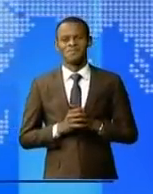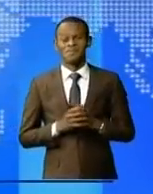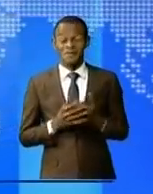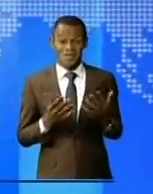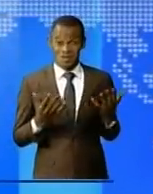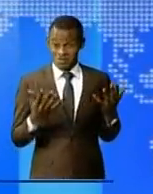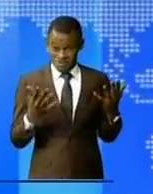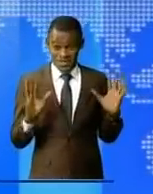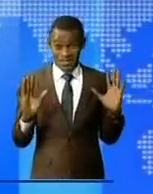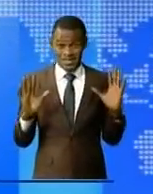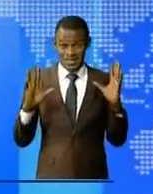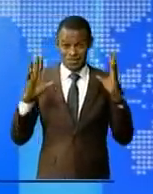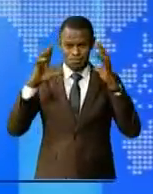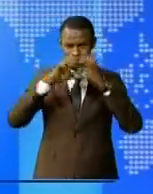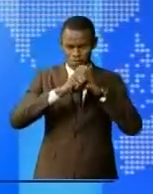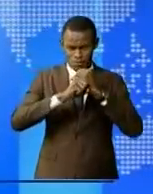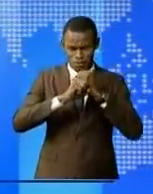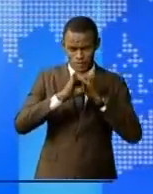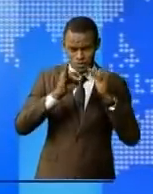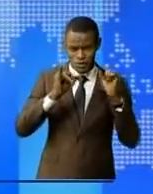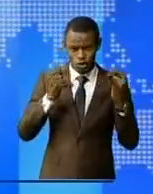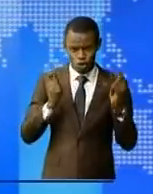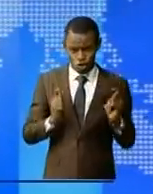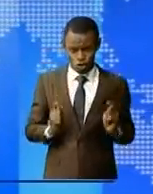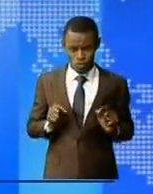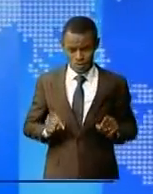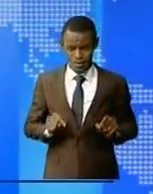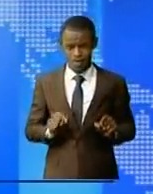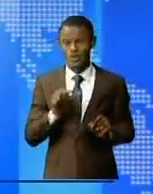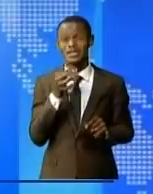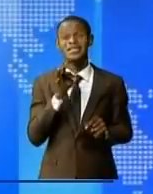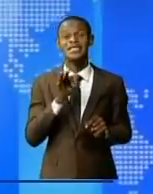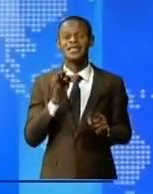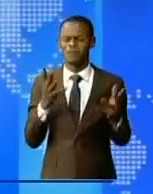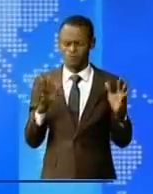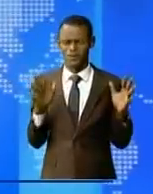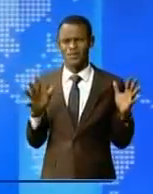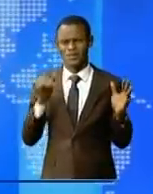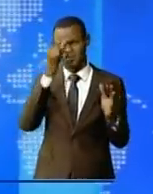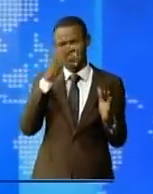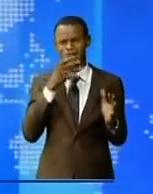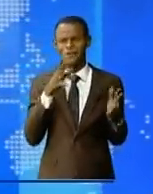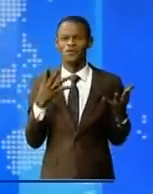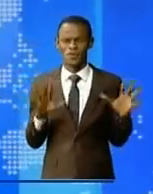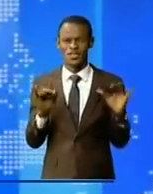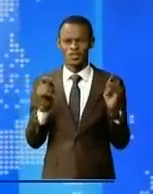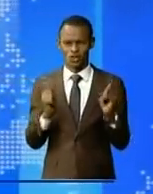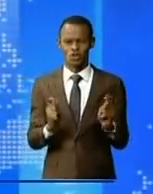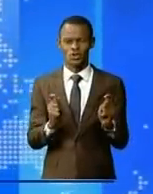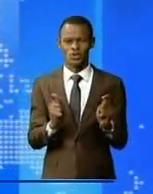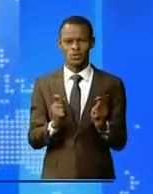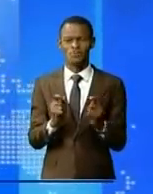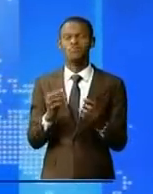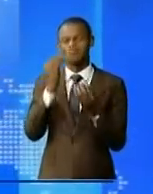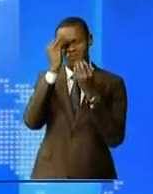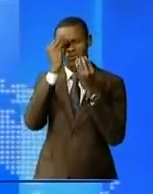là donc l'essentiel de l'actualité de ces 19h. Mesdames et messieurs, c'est la fin de ce journal, mais nous dédions ce journal à